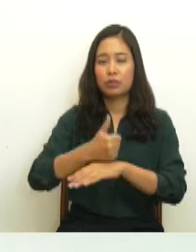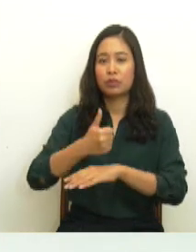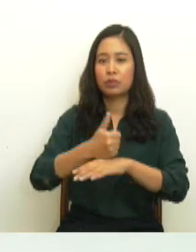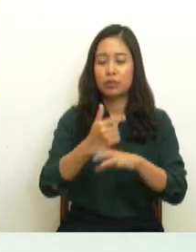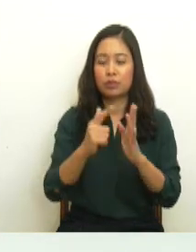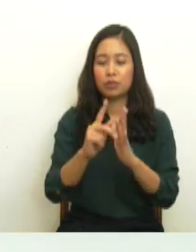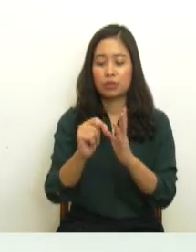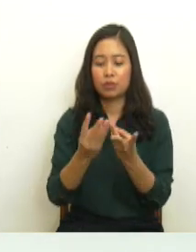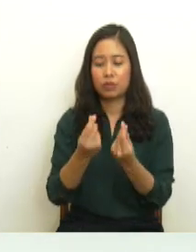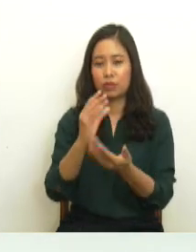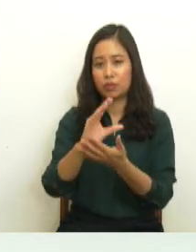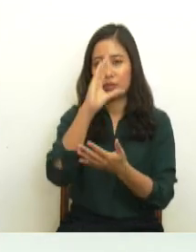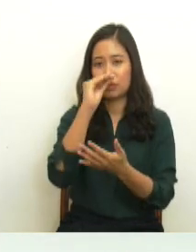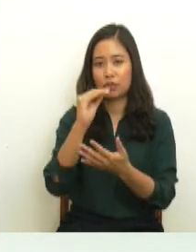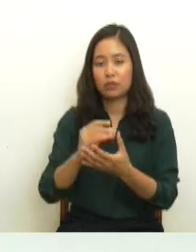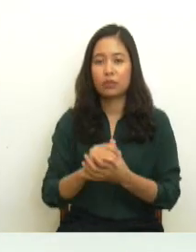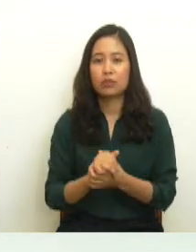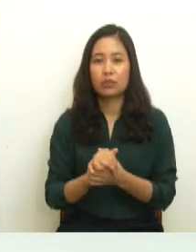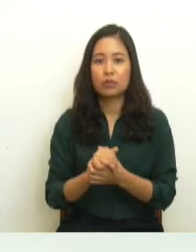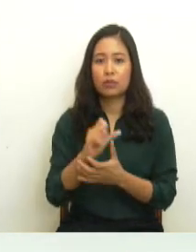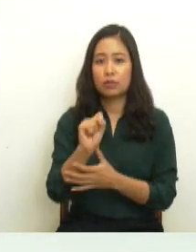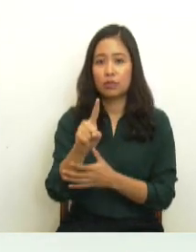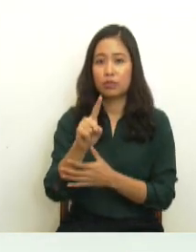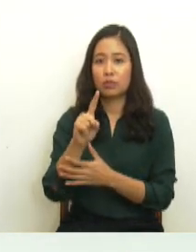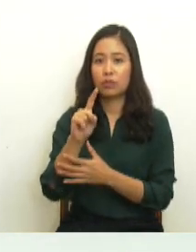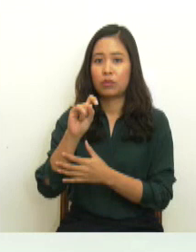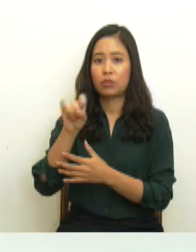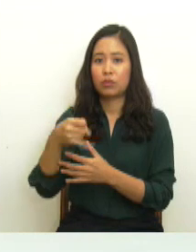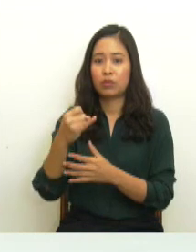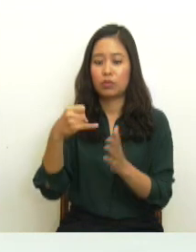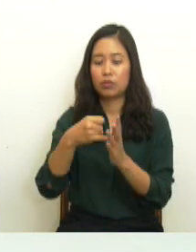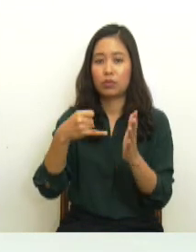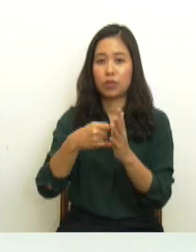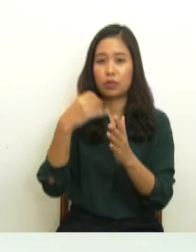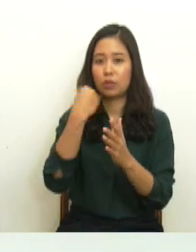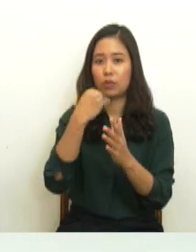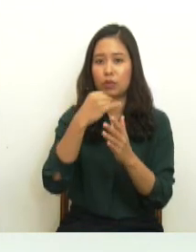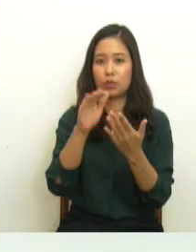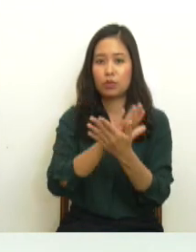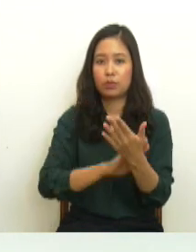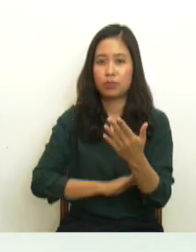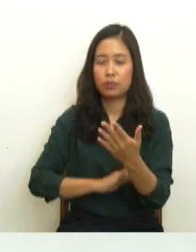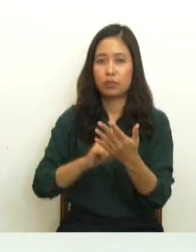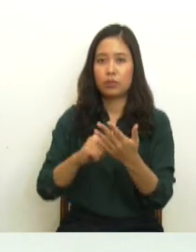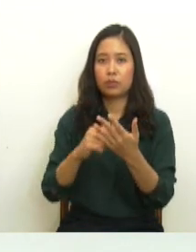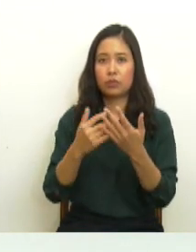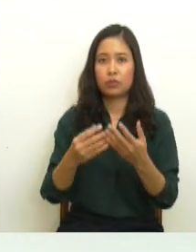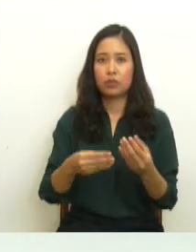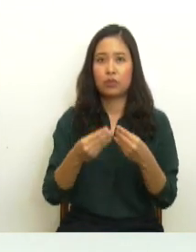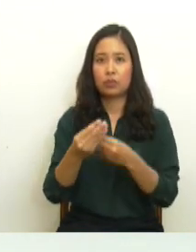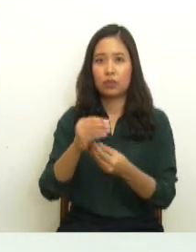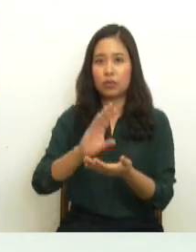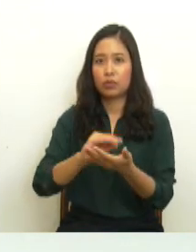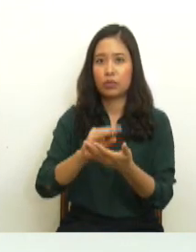งานเขตพื้นที่การศึกษาท่านศึกษาธิการจังหวัดอ่านทุกจังหวัดที่ได้กรุณาได้ให้ความร่วมมือ